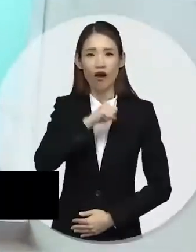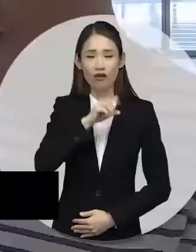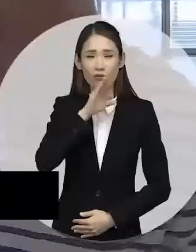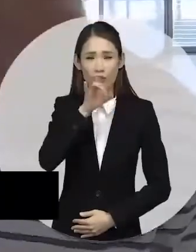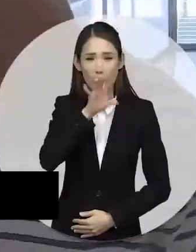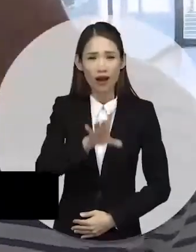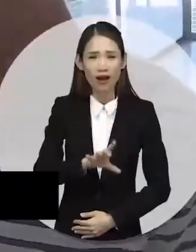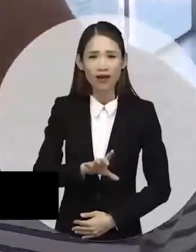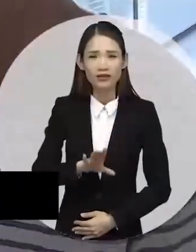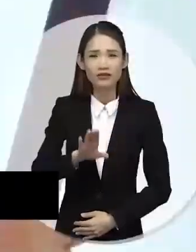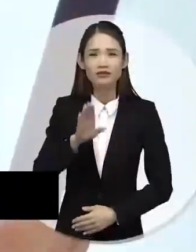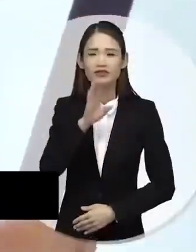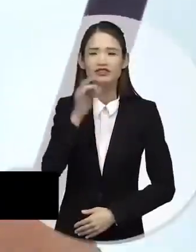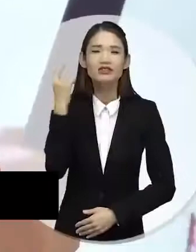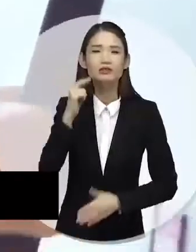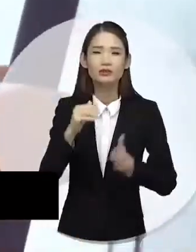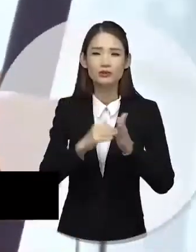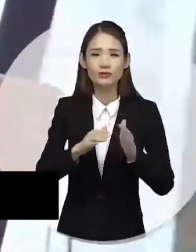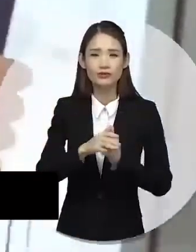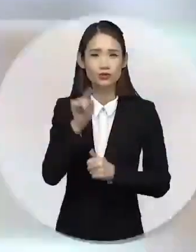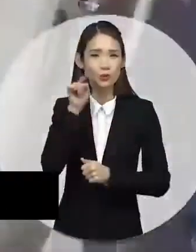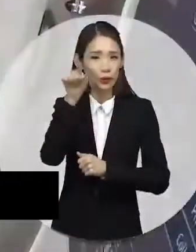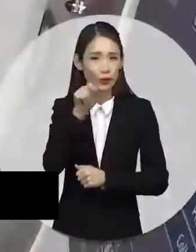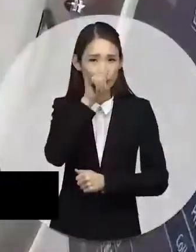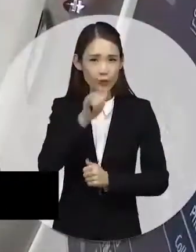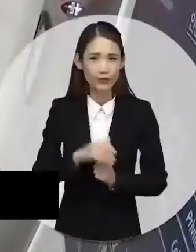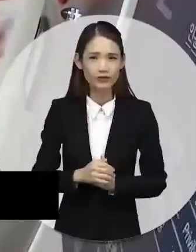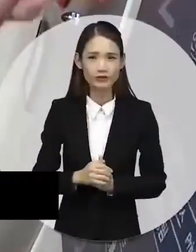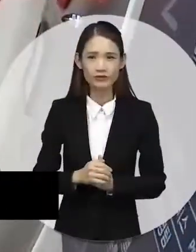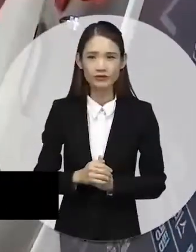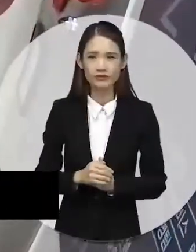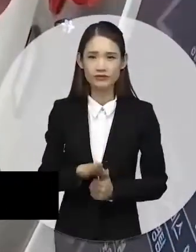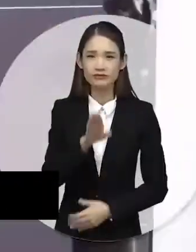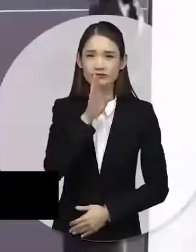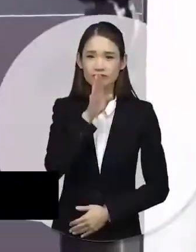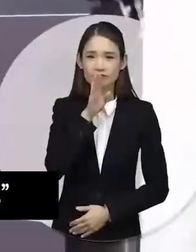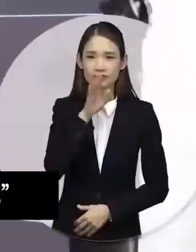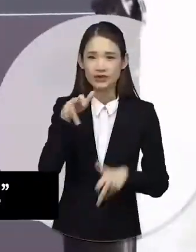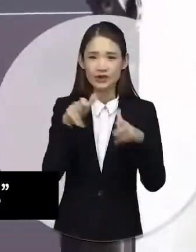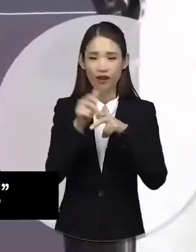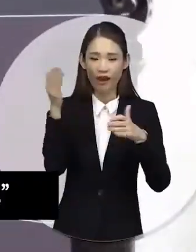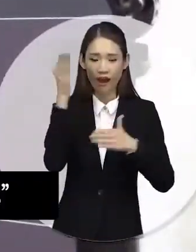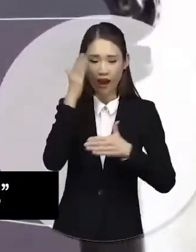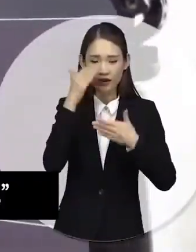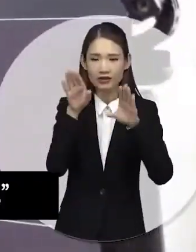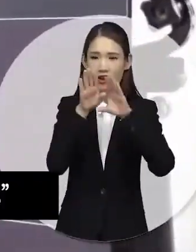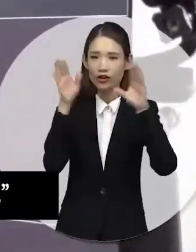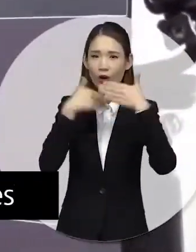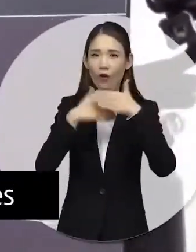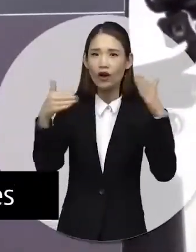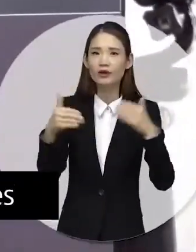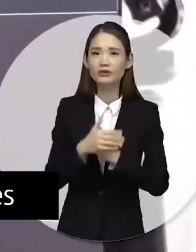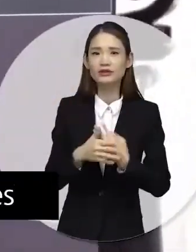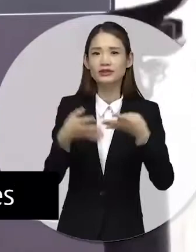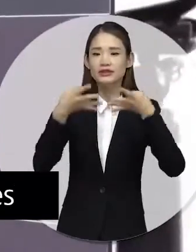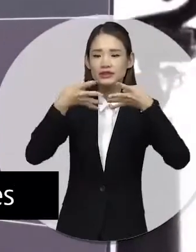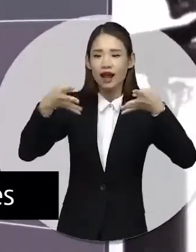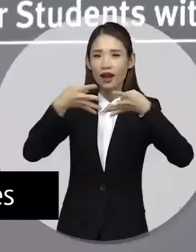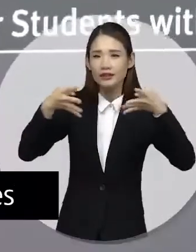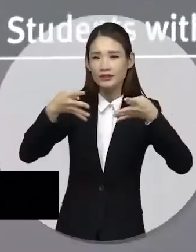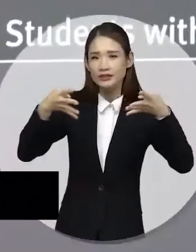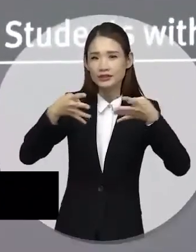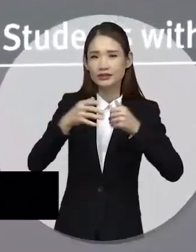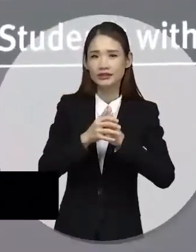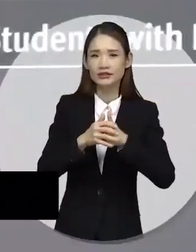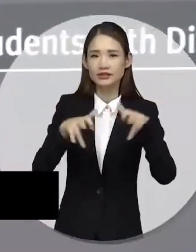그래. 나 진짜 들었다니까? 저기! 여기 진짜야. 장애학생 열람실이라고 써있어. 4층 어디? 장애학생